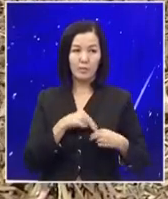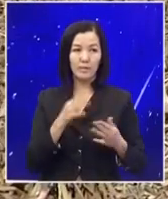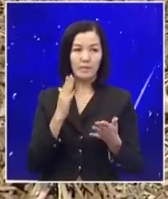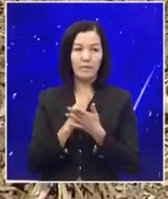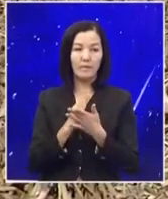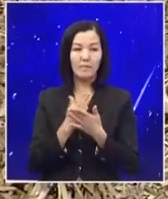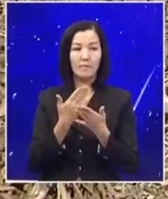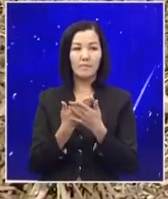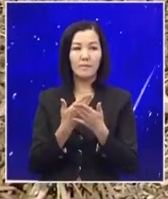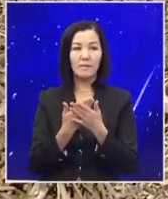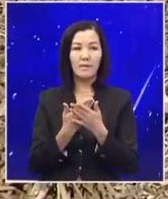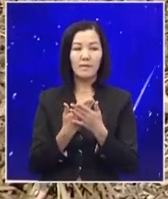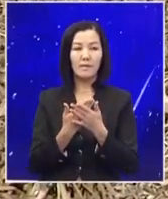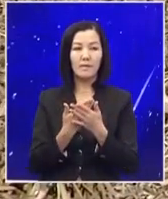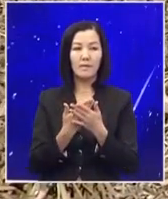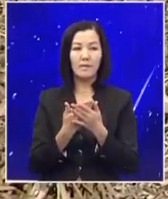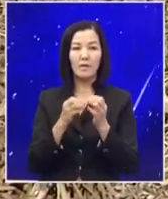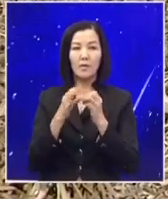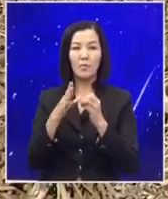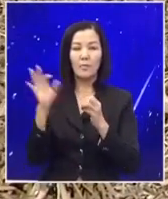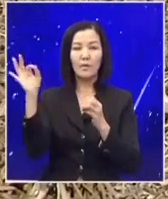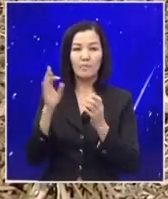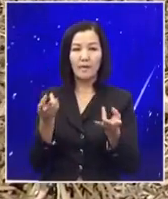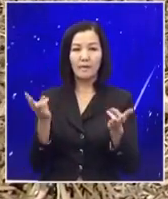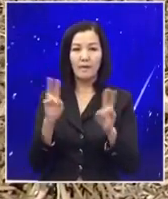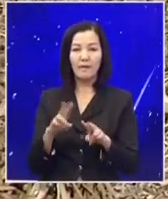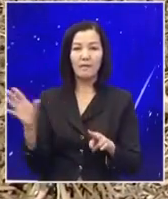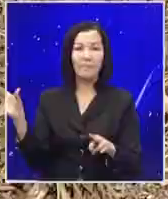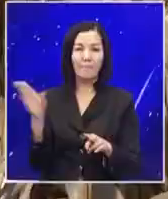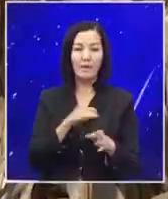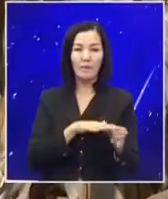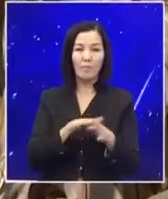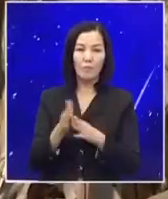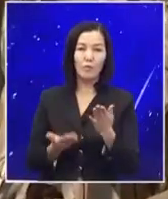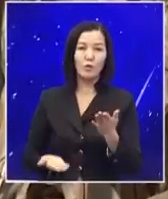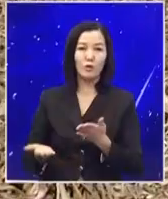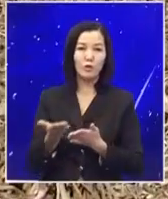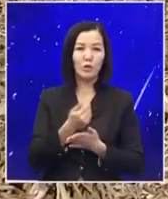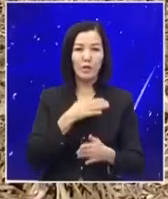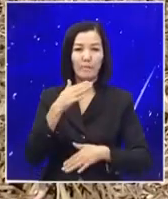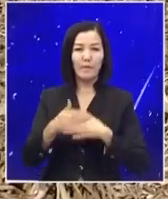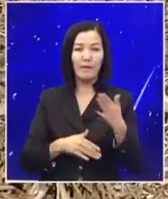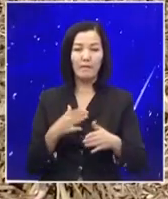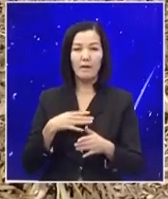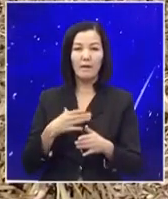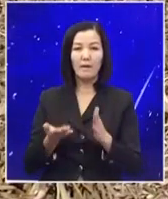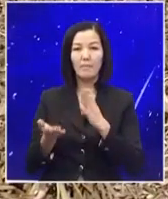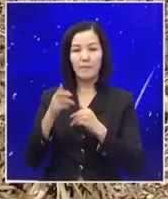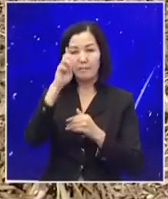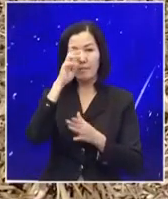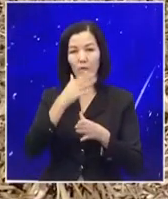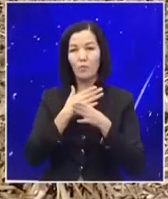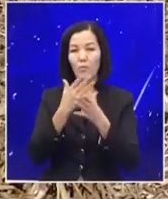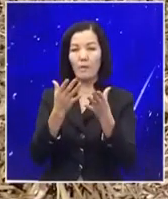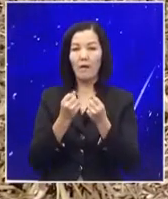Жүгерінің деті 15% қалды, қалған бәрін өзі орып бітірдік. Субсидия алып атырмыз, бұлтырды алдырдық, бейілдік, Құдай